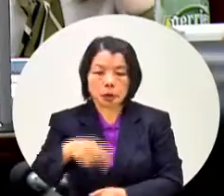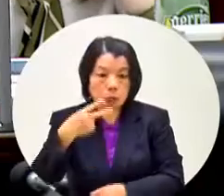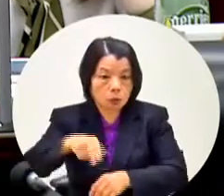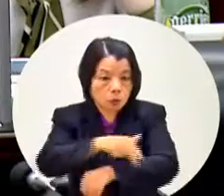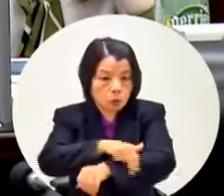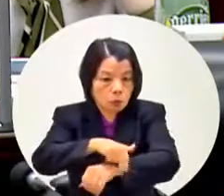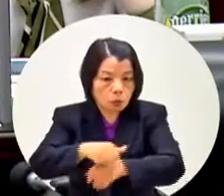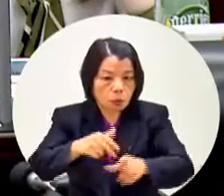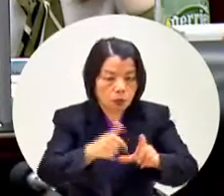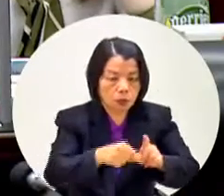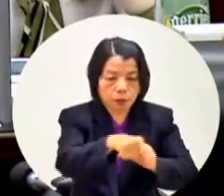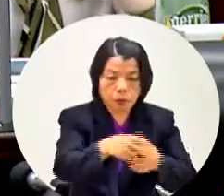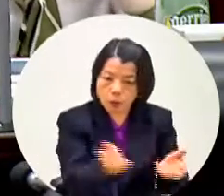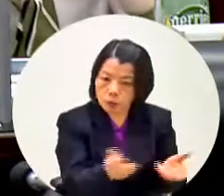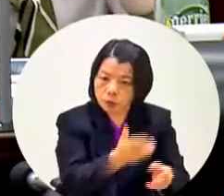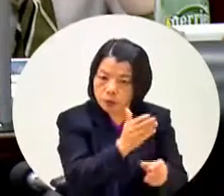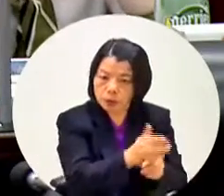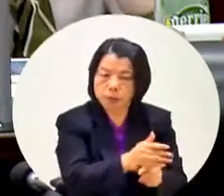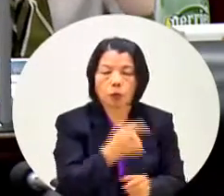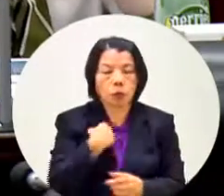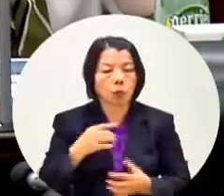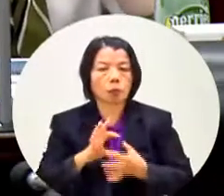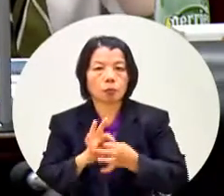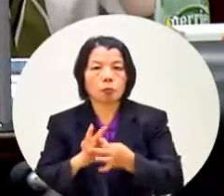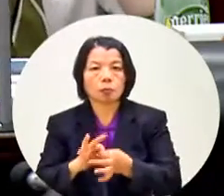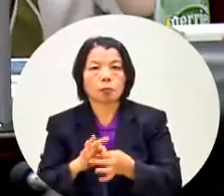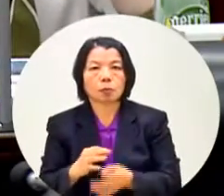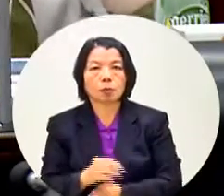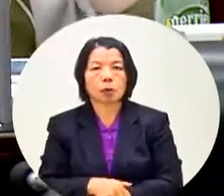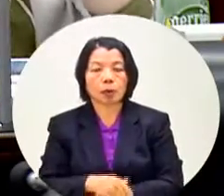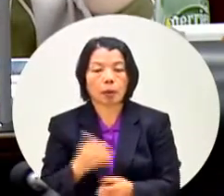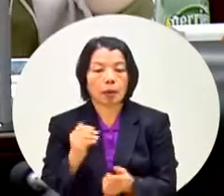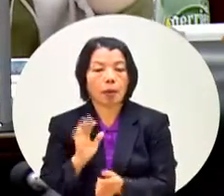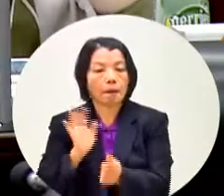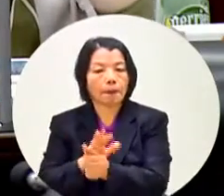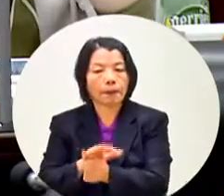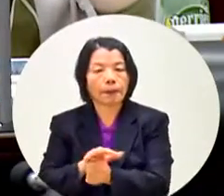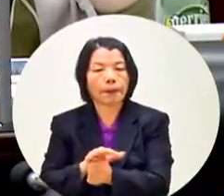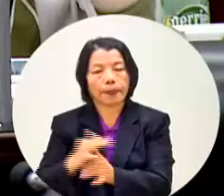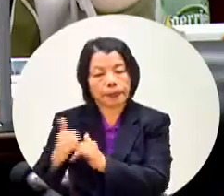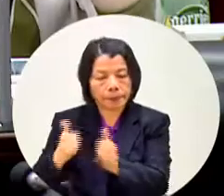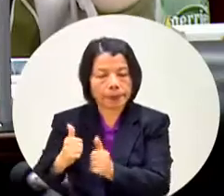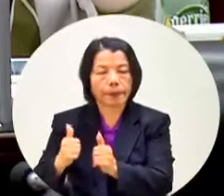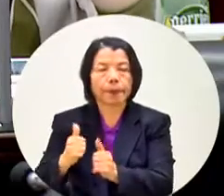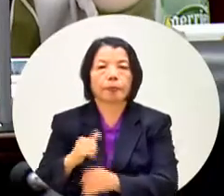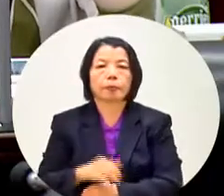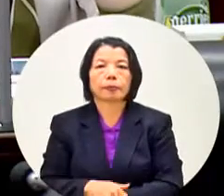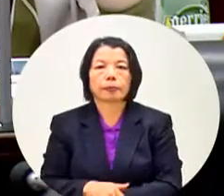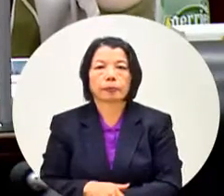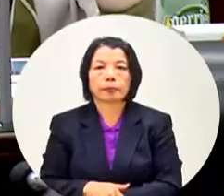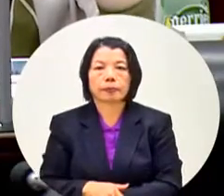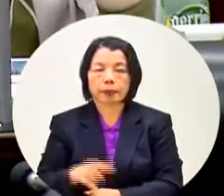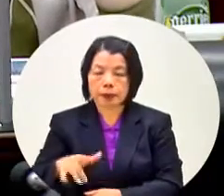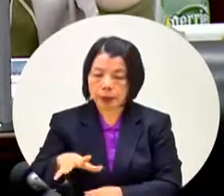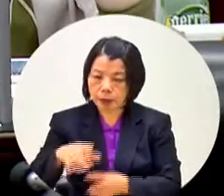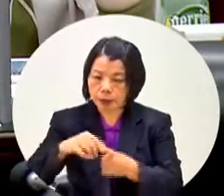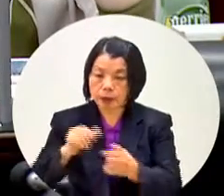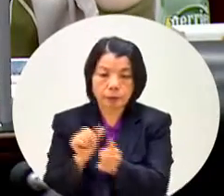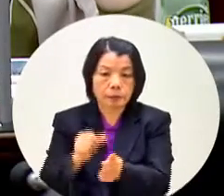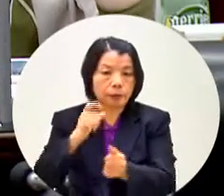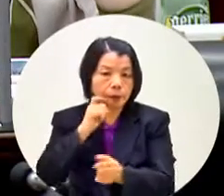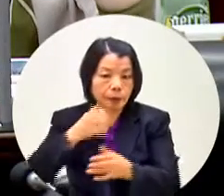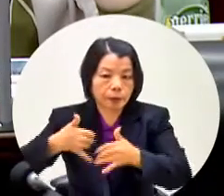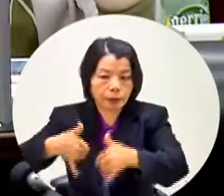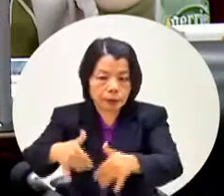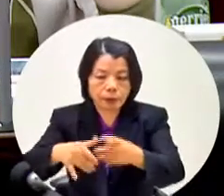很多那附近。好，客难街这一条街过去联系着流厝，好，还有各个那邻近的各个里